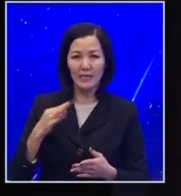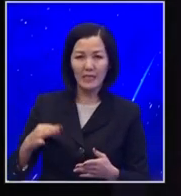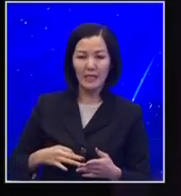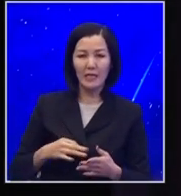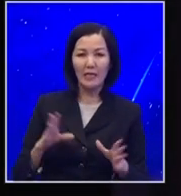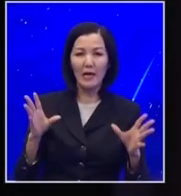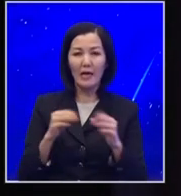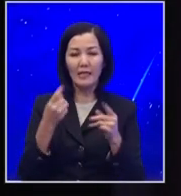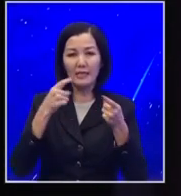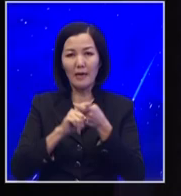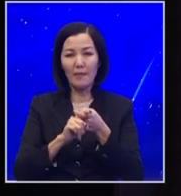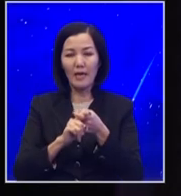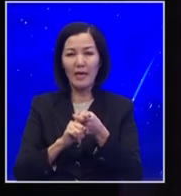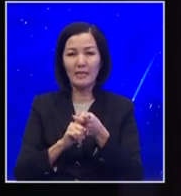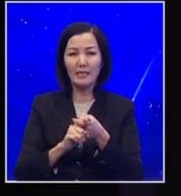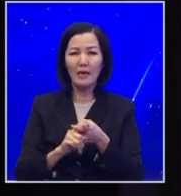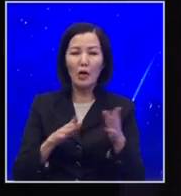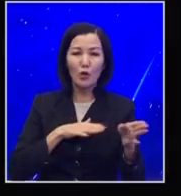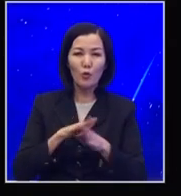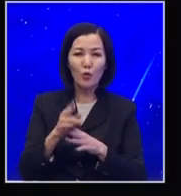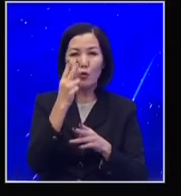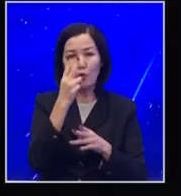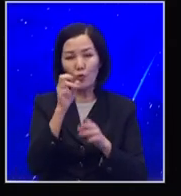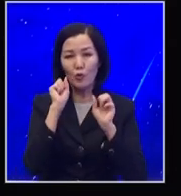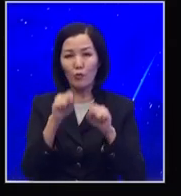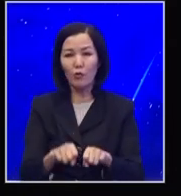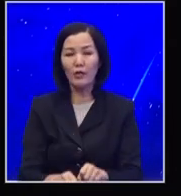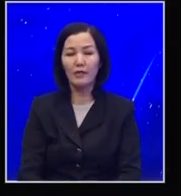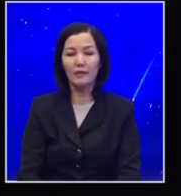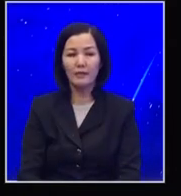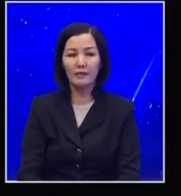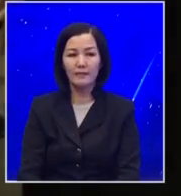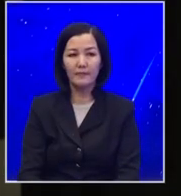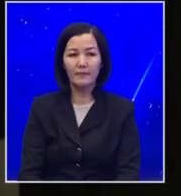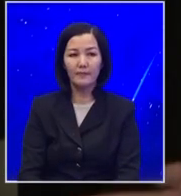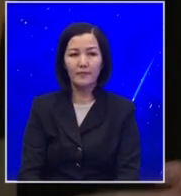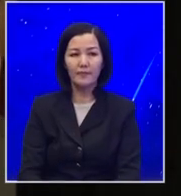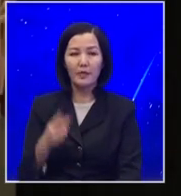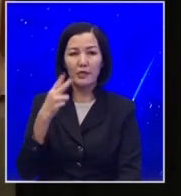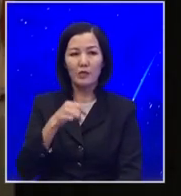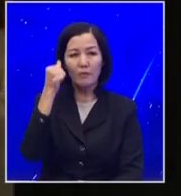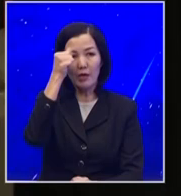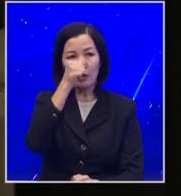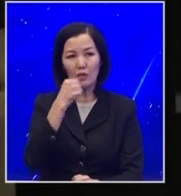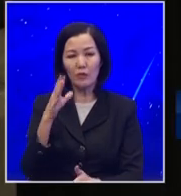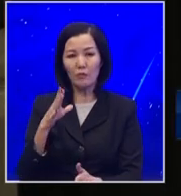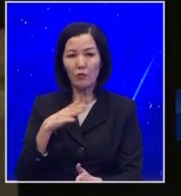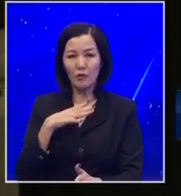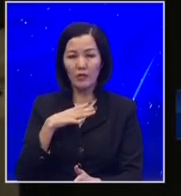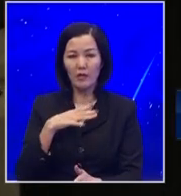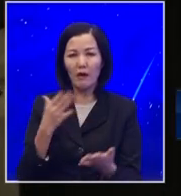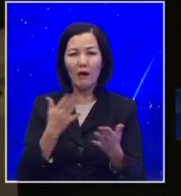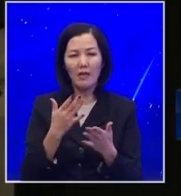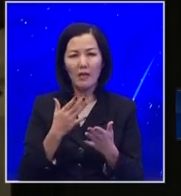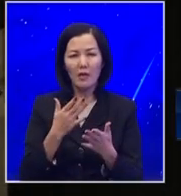құрмет, жалпы бір дәуір келбеті толық бейнеленеді дейді қоюшы режиссер. 20 жыл болып жатып қалғанына. Ол қалай болар